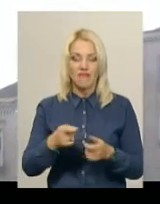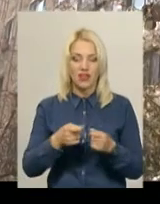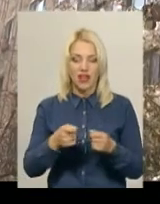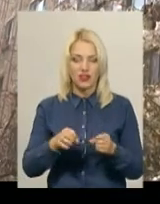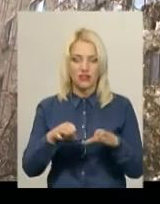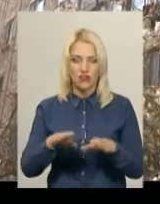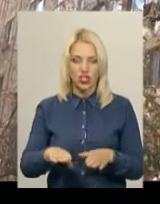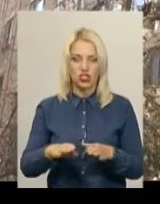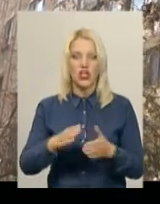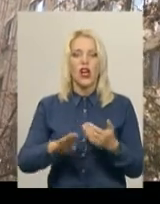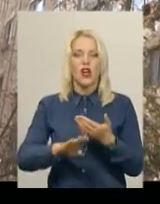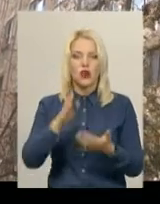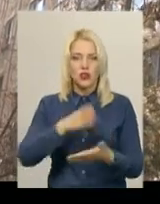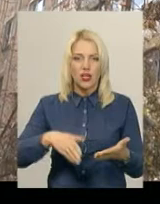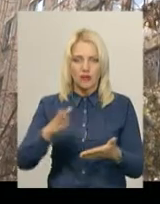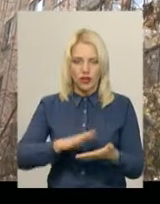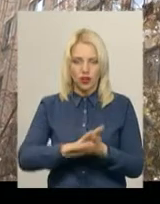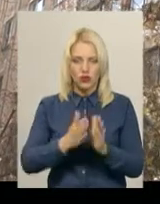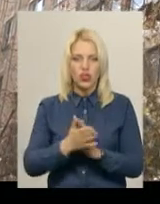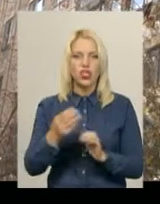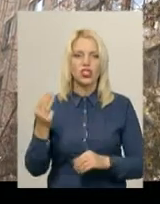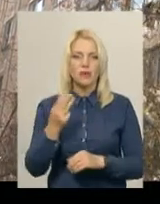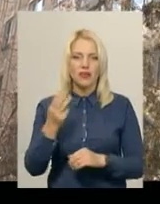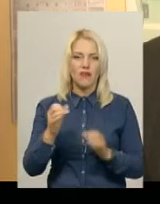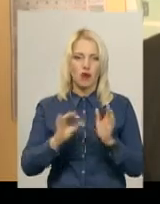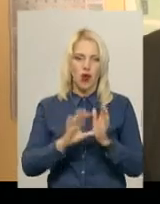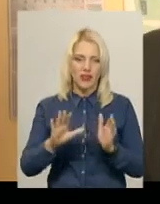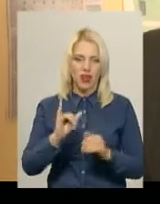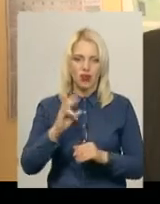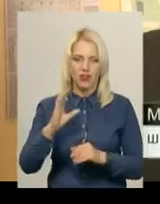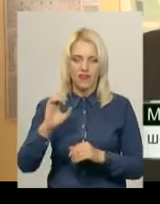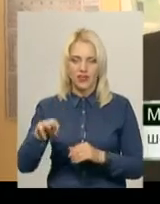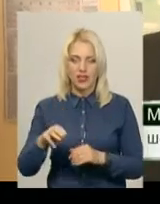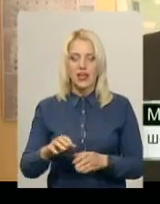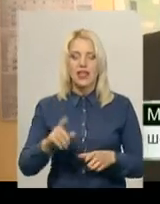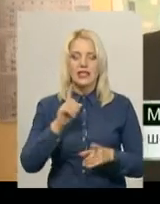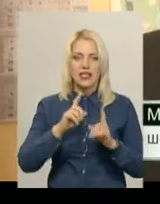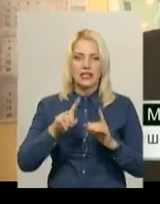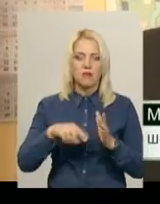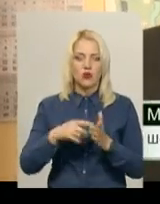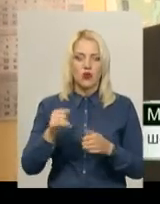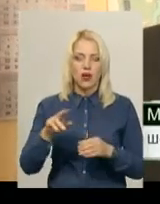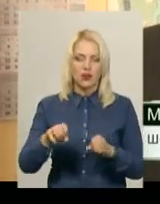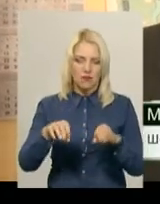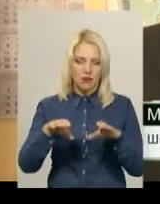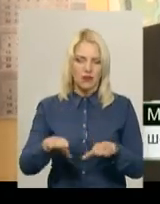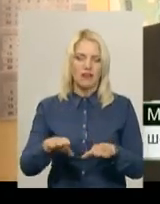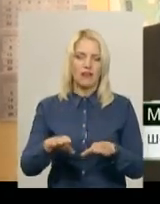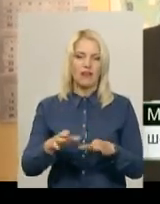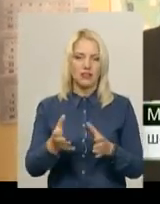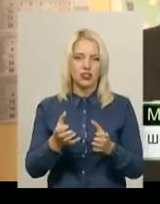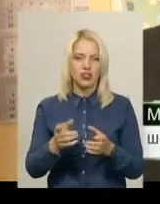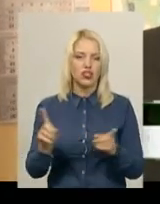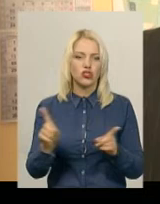теплопостачального підприємства «Шепетівка Енергоінвестом», каже мер міста. Сесія міської ради прийняла рішення про розірвання концесійного договору.